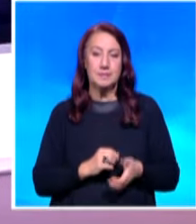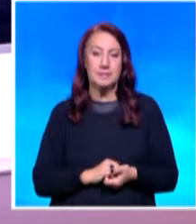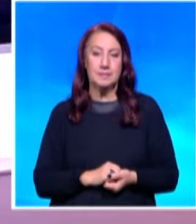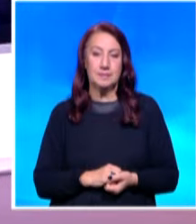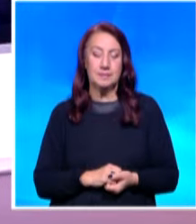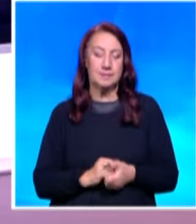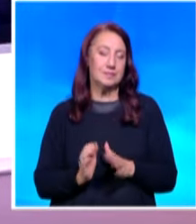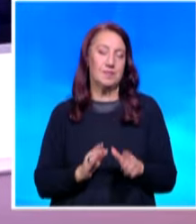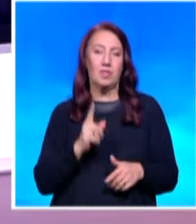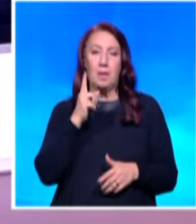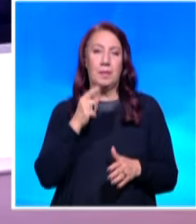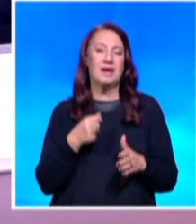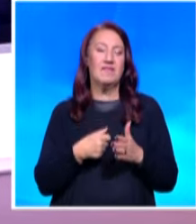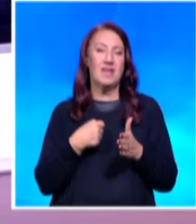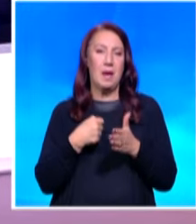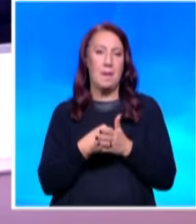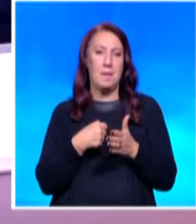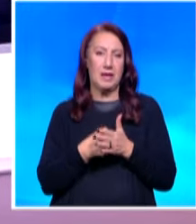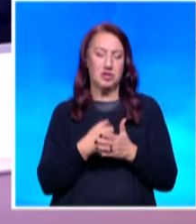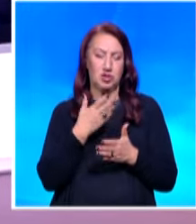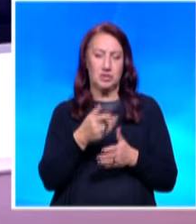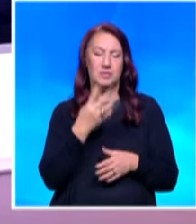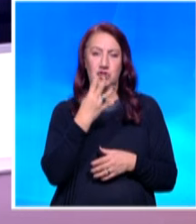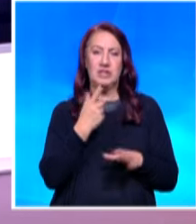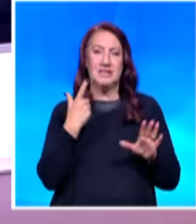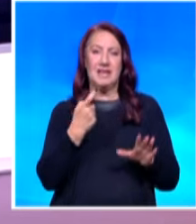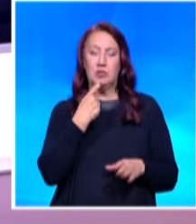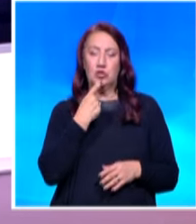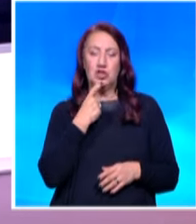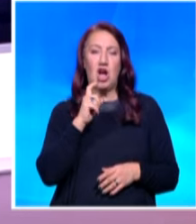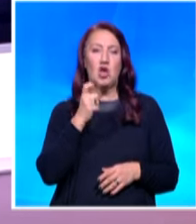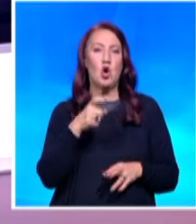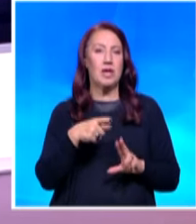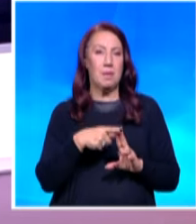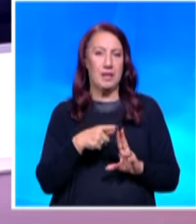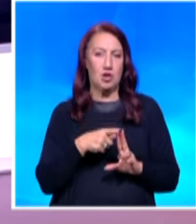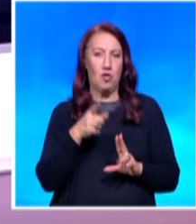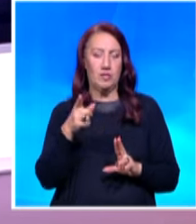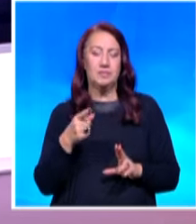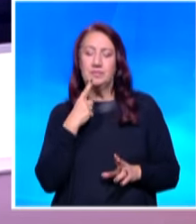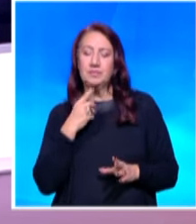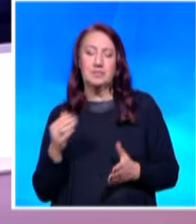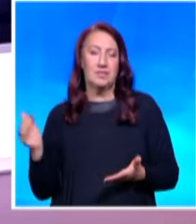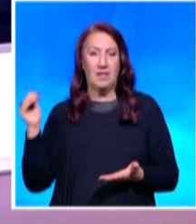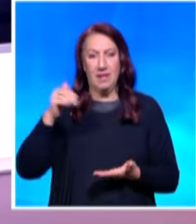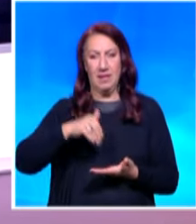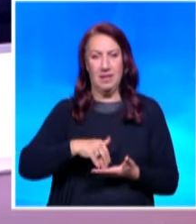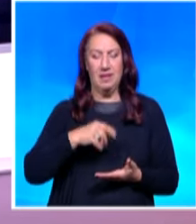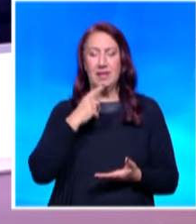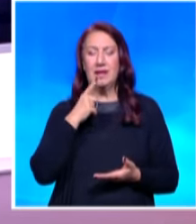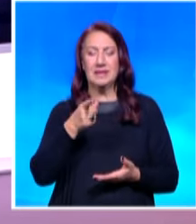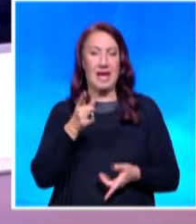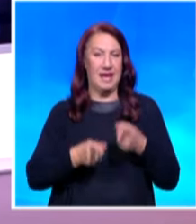Първи мач за сезона на 47-годишния Георги Петков. Стражът на Славия се появи в игра в края срещу Хебър, за да спаси дуспа за